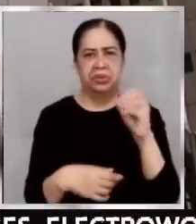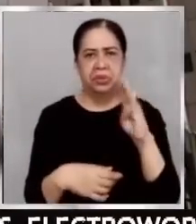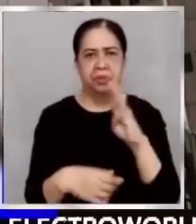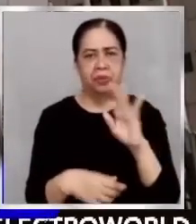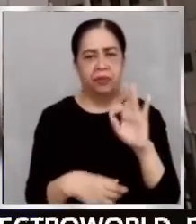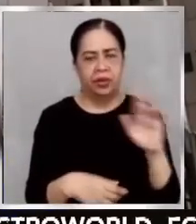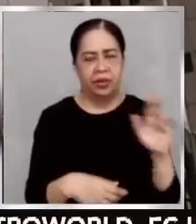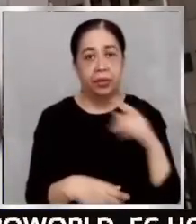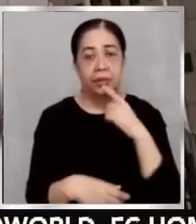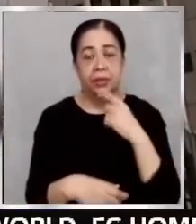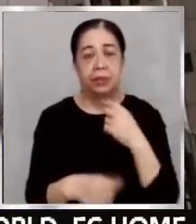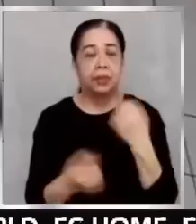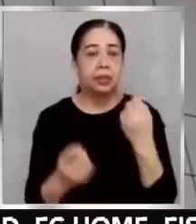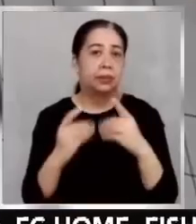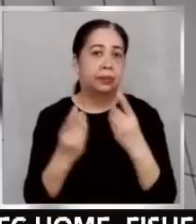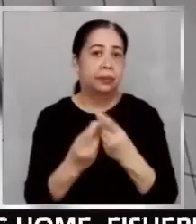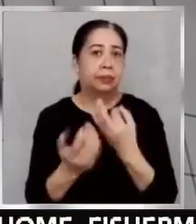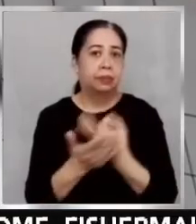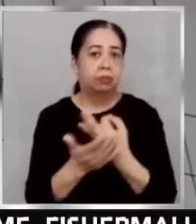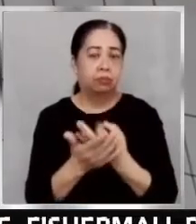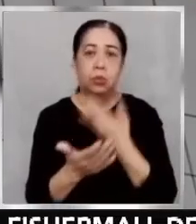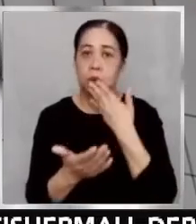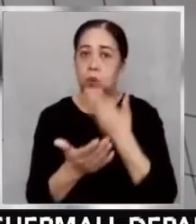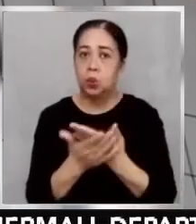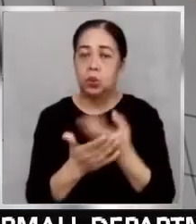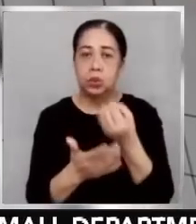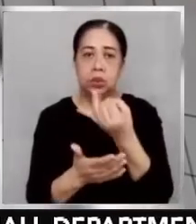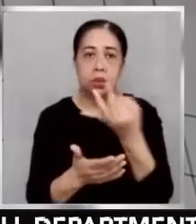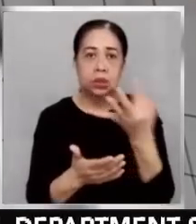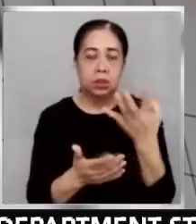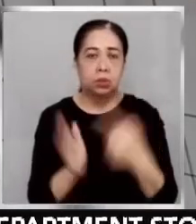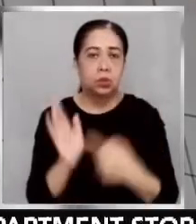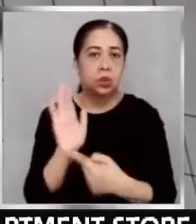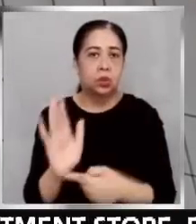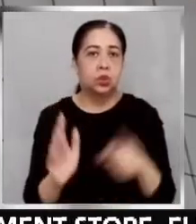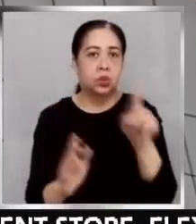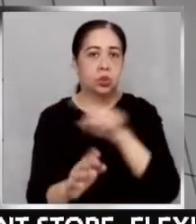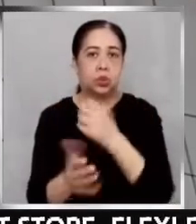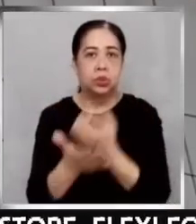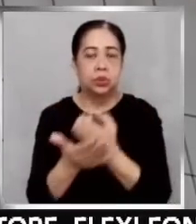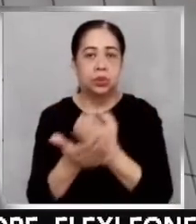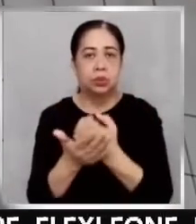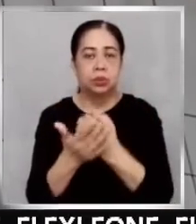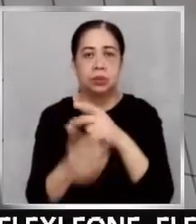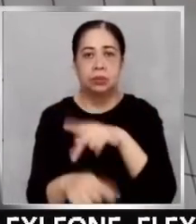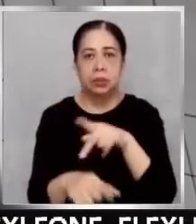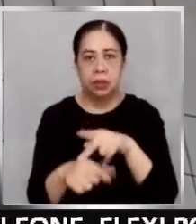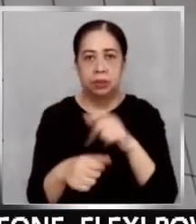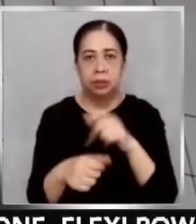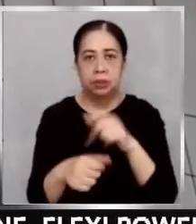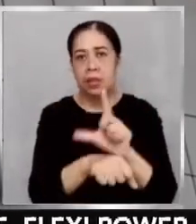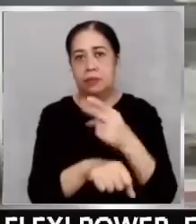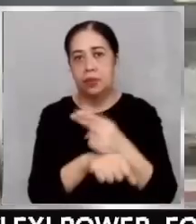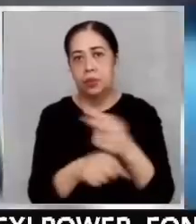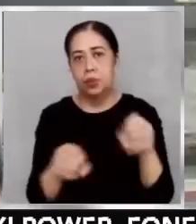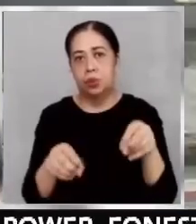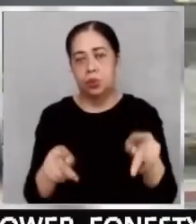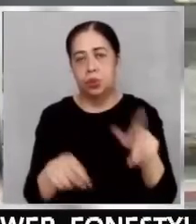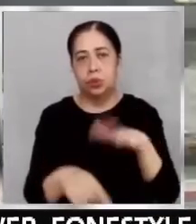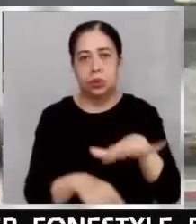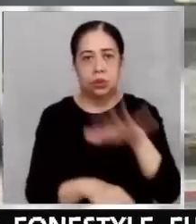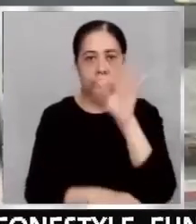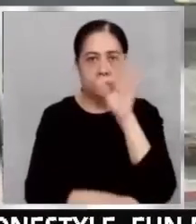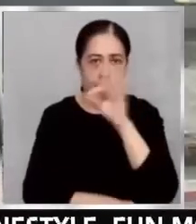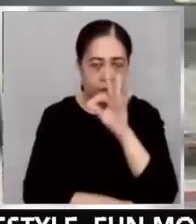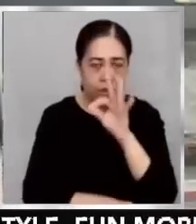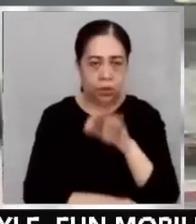Finance, looking good ang mga numero. Maganda raw ang ipinapakita nito sa ekonomiya ng bansa at sa livelihood opportunity ng mga Pilipino. Ang NEDA